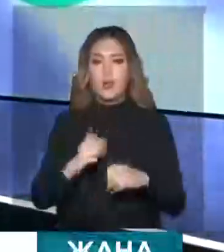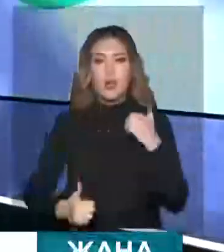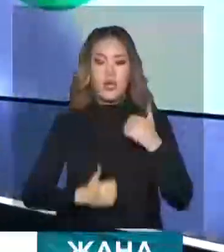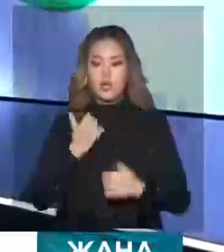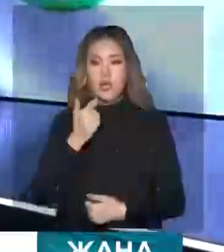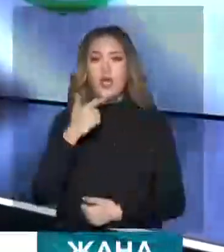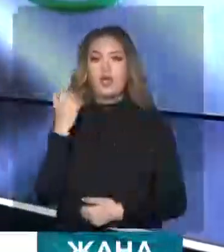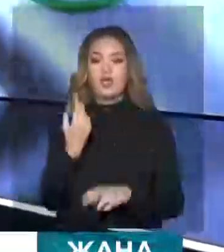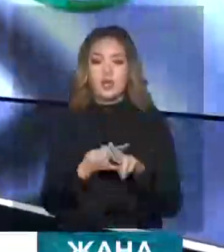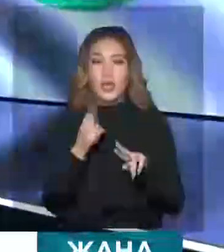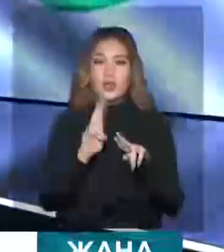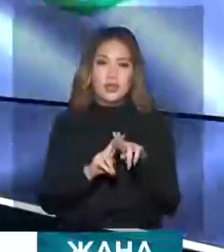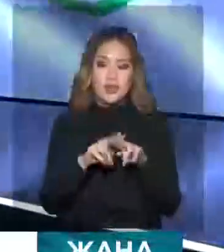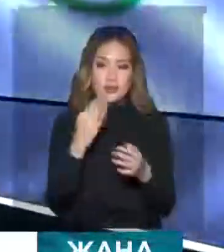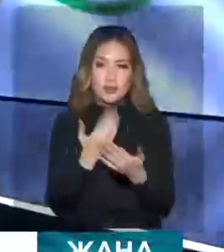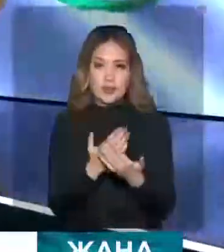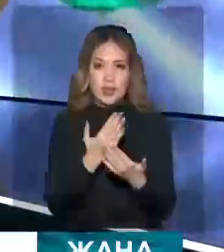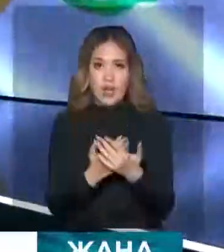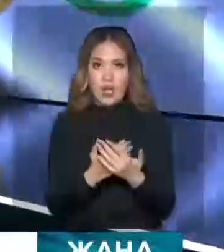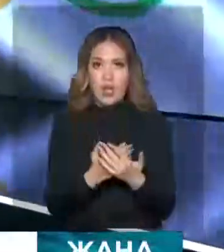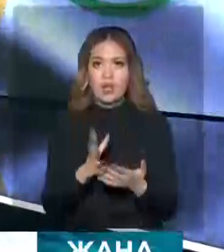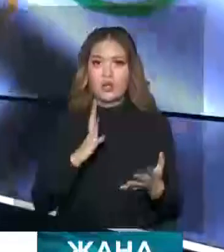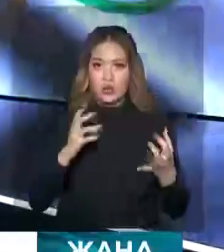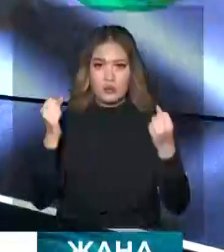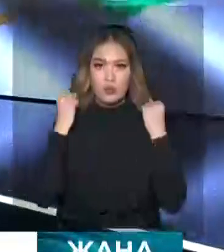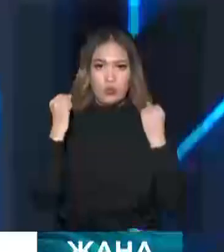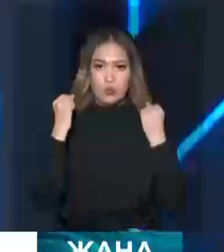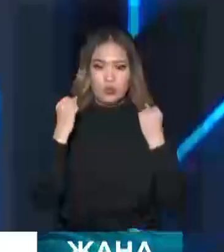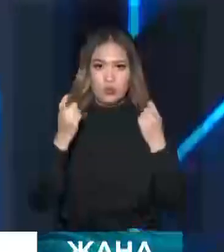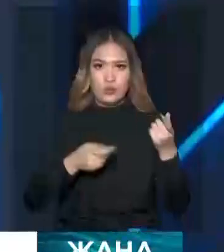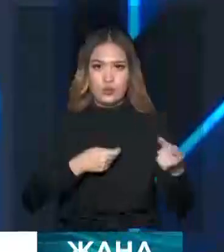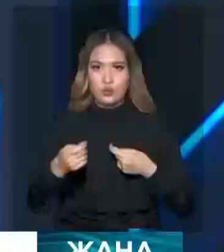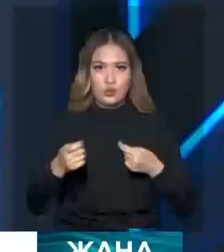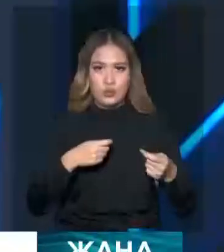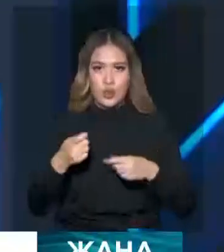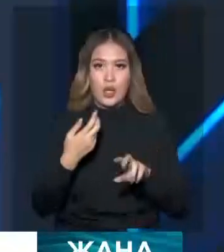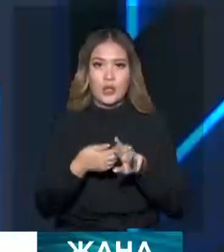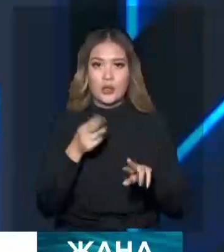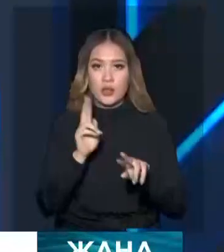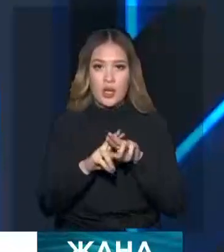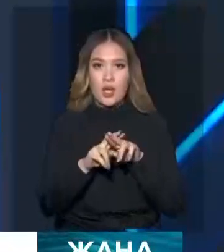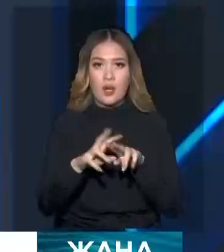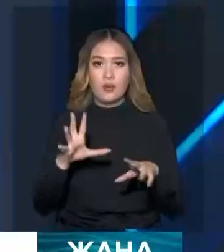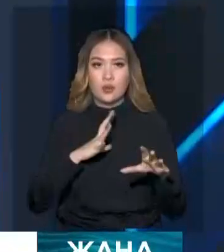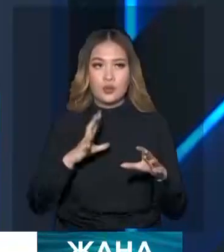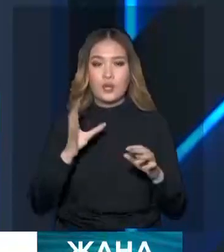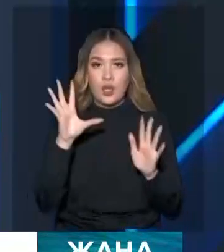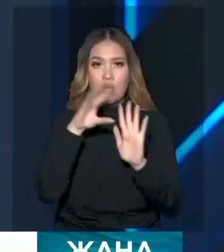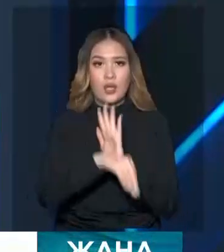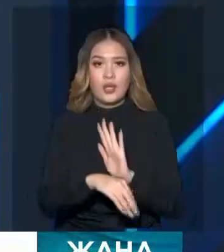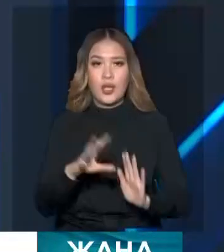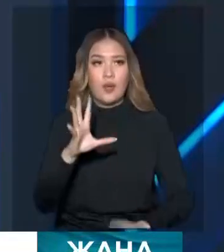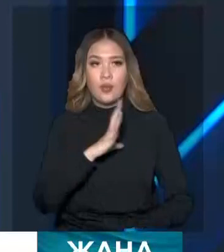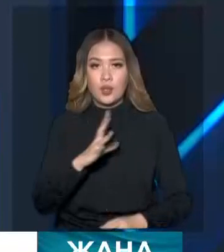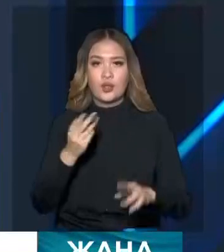айтатын болсақ, ол мысалы осы спорт төрешілері. Спорттық төрешілер, осы спорттық шаралар кезінде